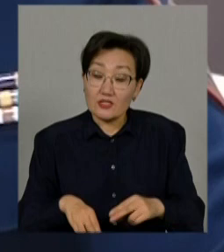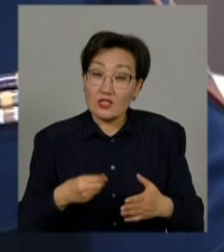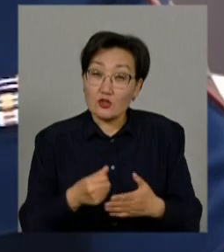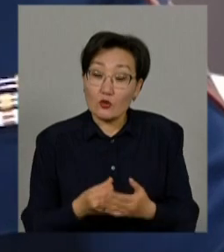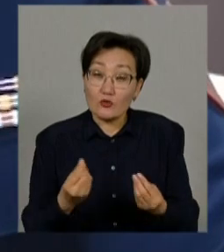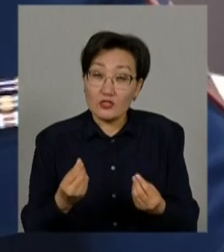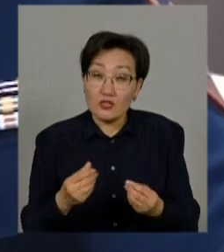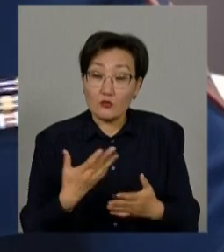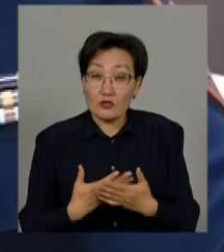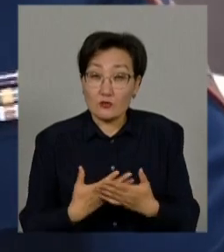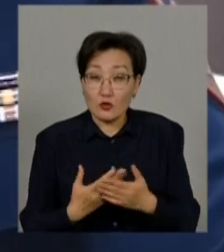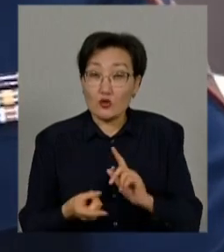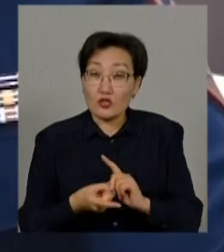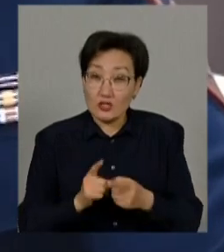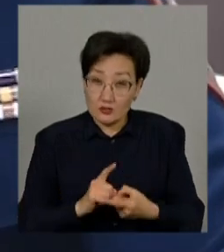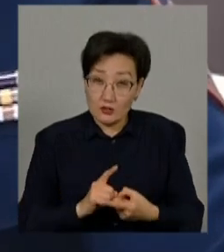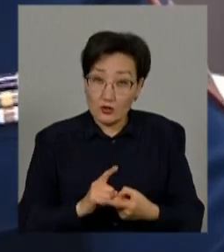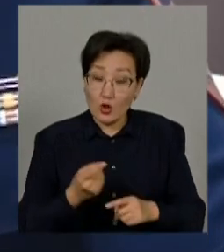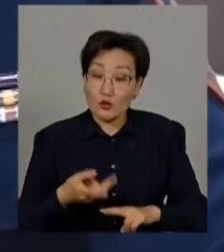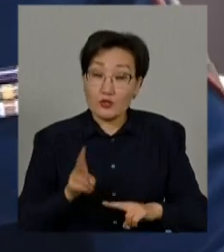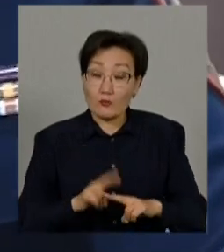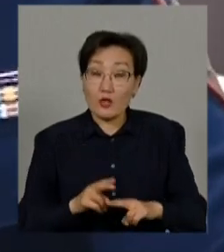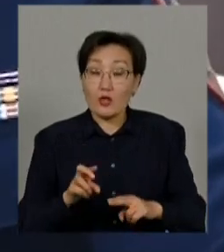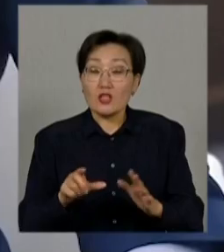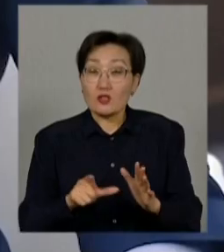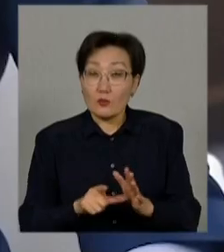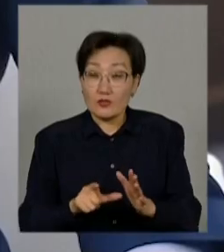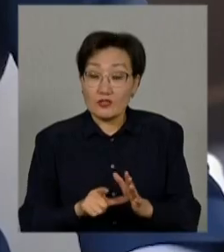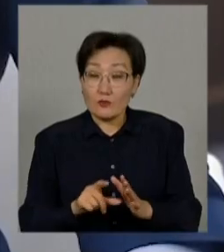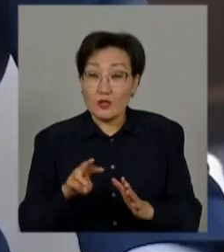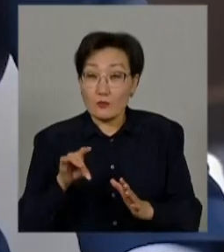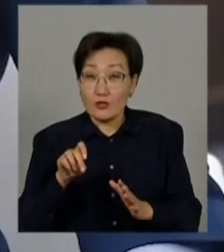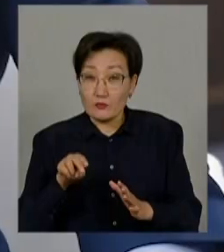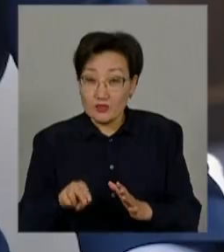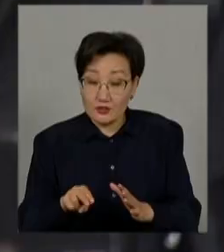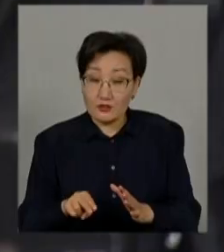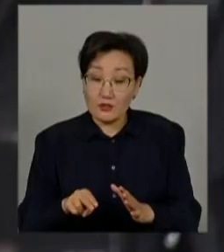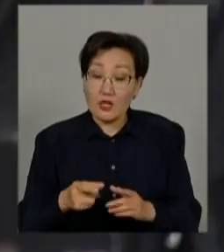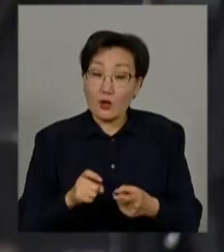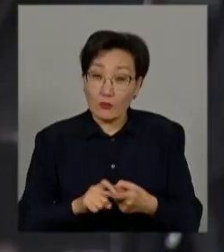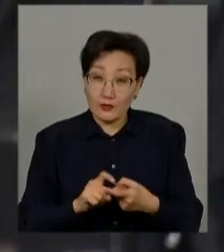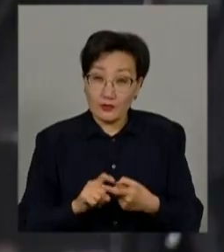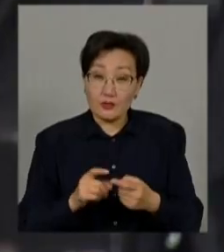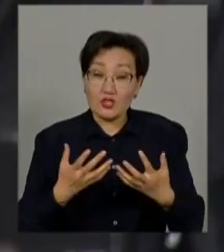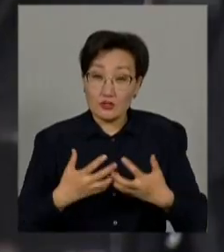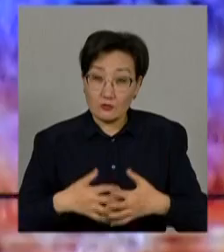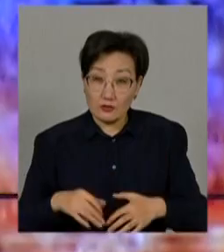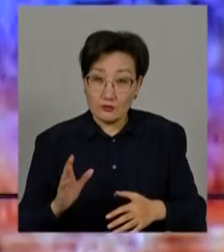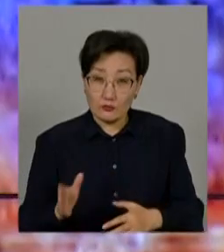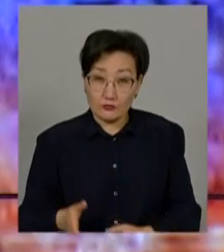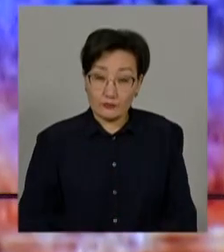сомасы шамалы өзгереді. Өйткені баждар айлық есептік көрсеткіштерге байланысты есептеледі.